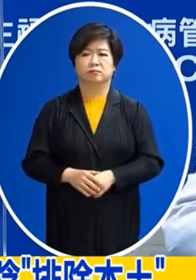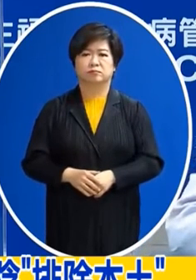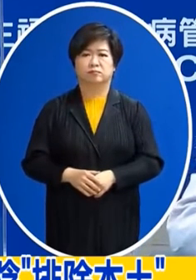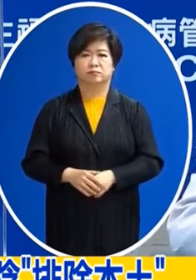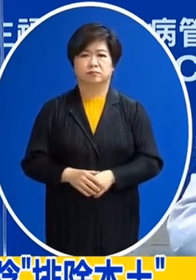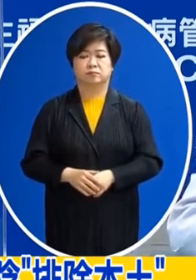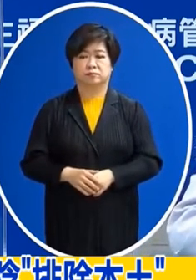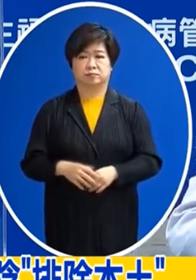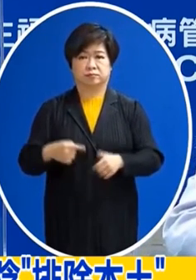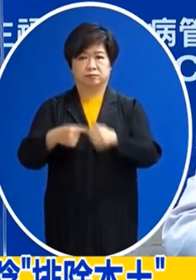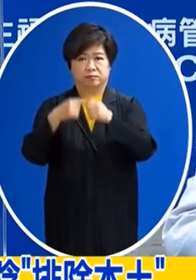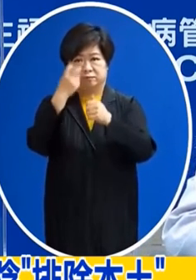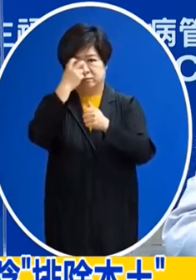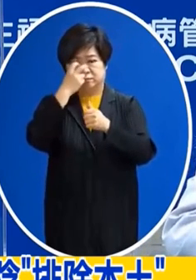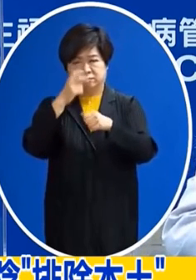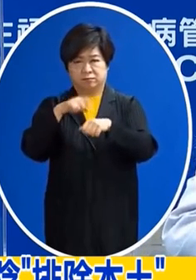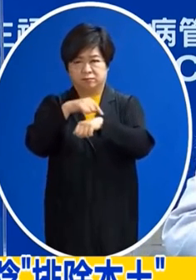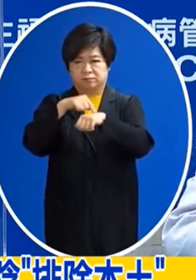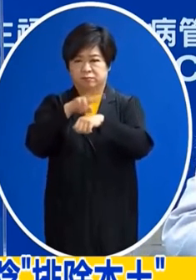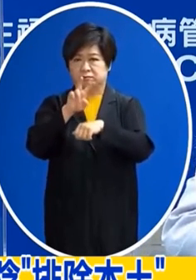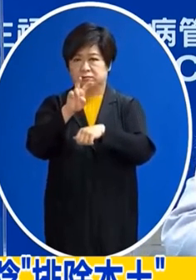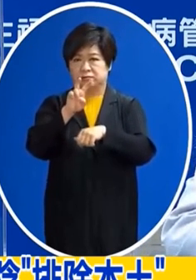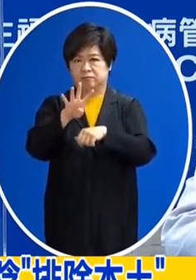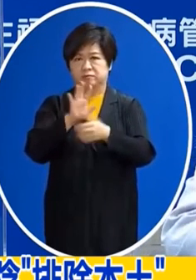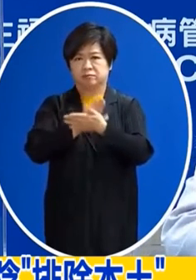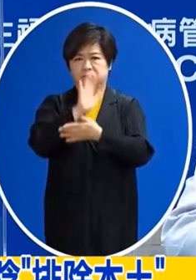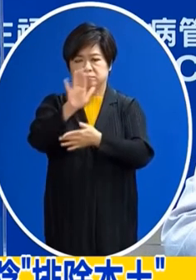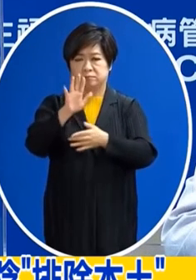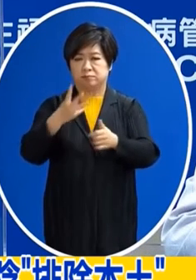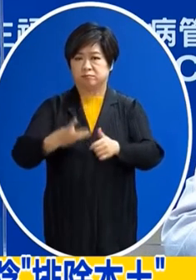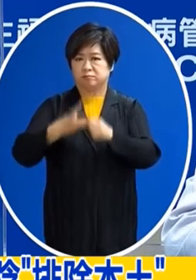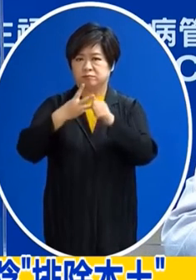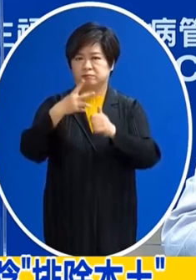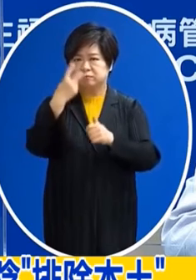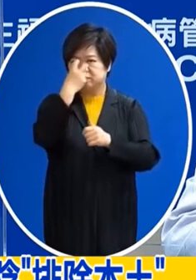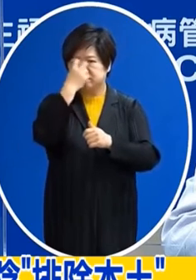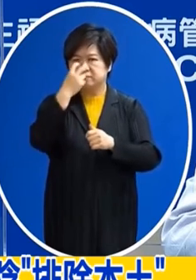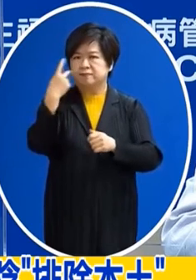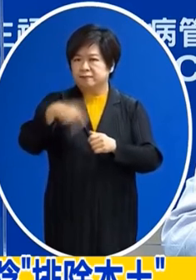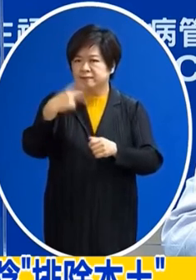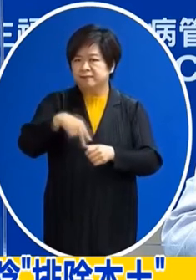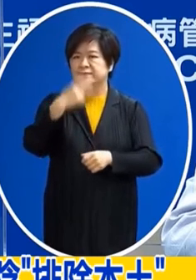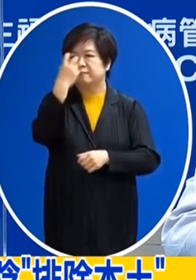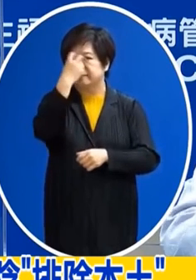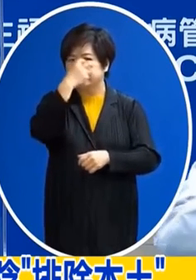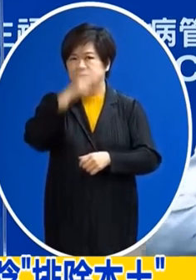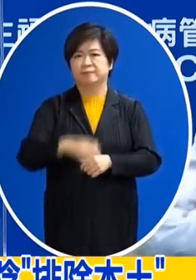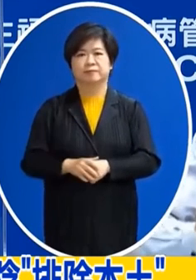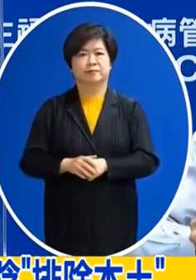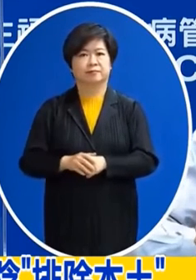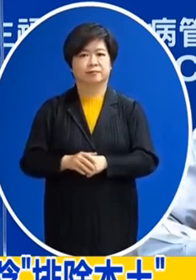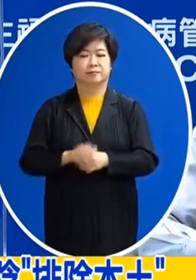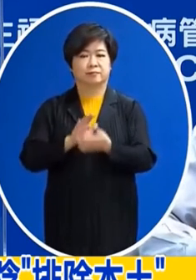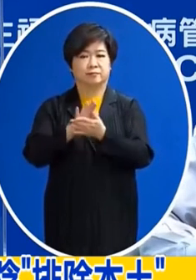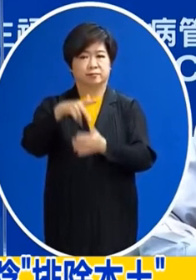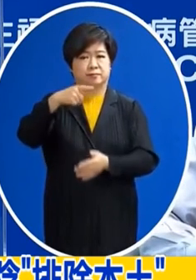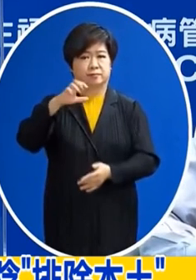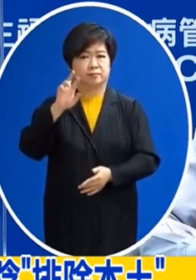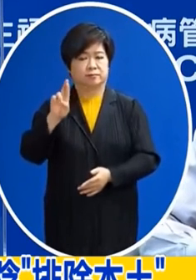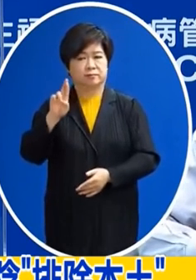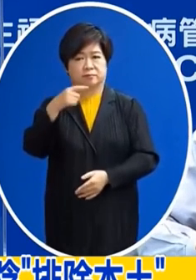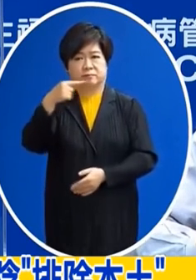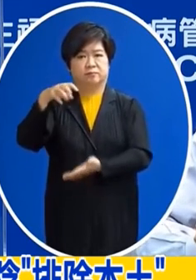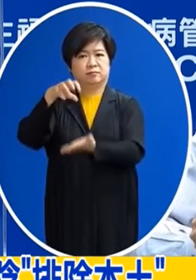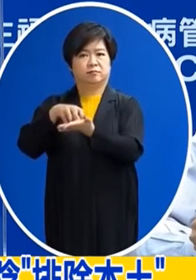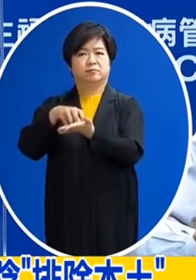隔这个首次采检的24小时后，那我们第三次的采检啊，那采检之后是 PCR 是阴性啊，